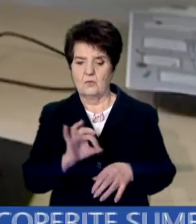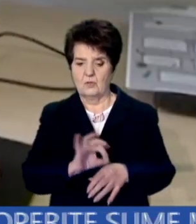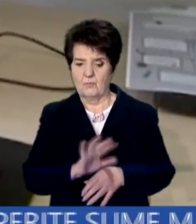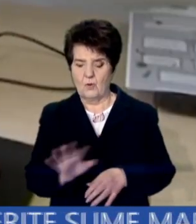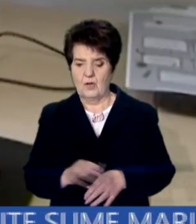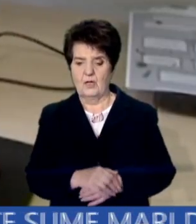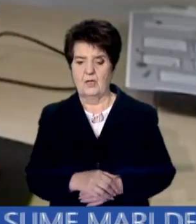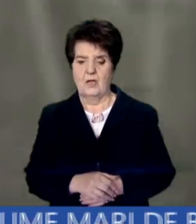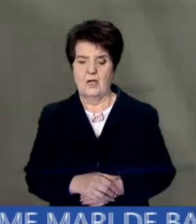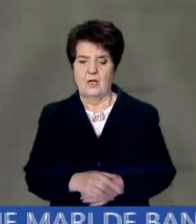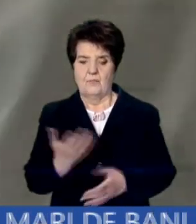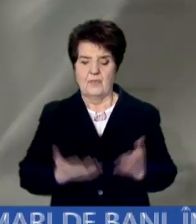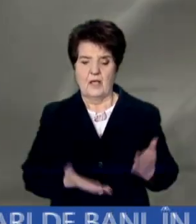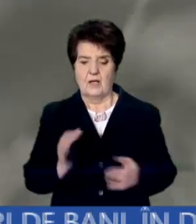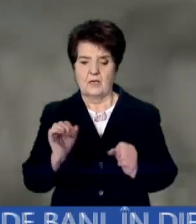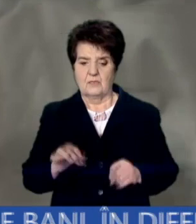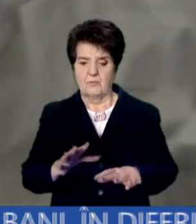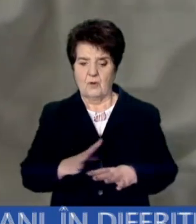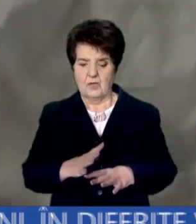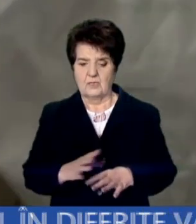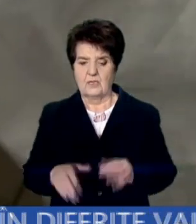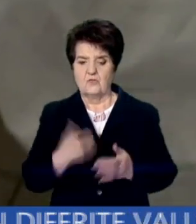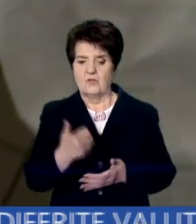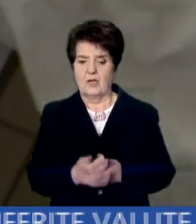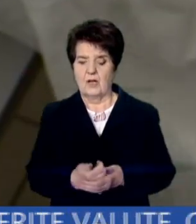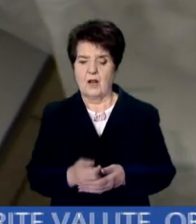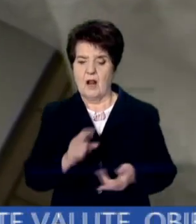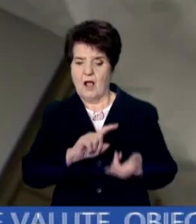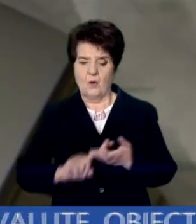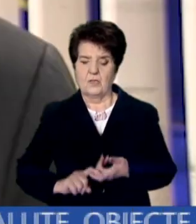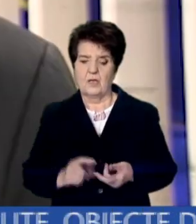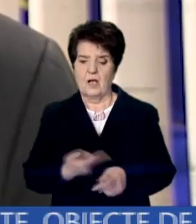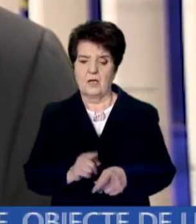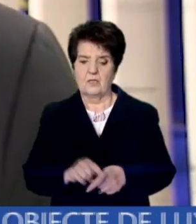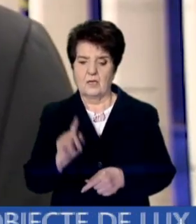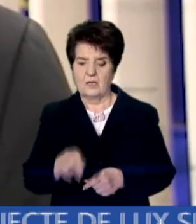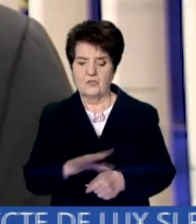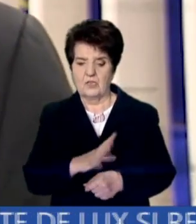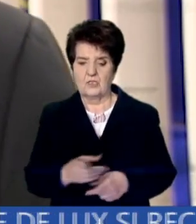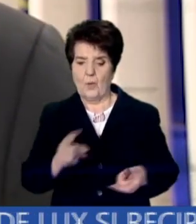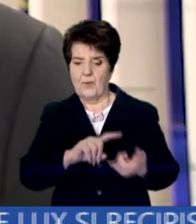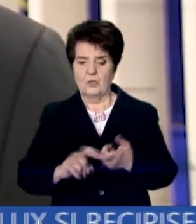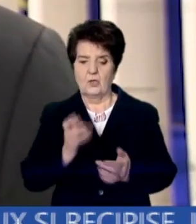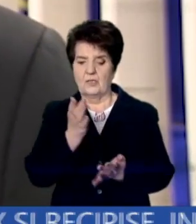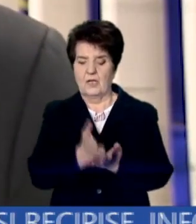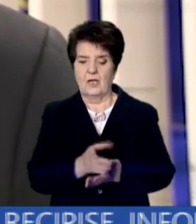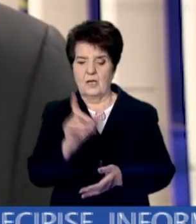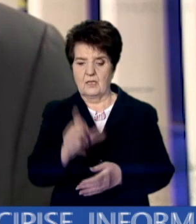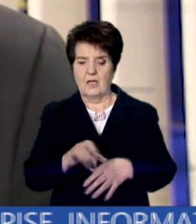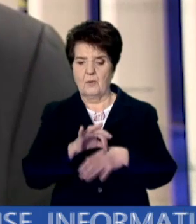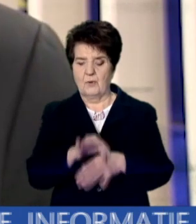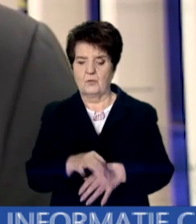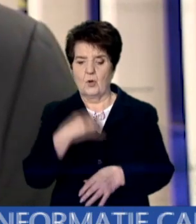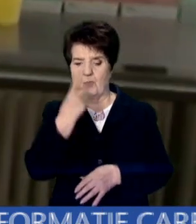să fii foarte atent la contactul sexual, dar și în general la contacte. Ori contaminarea se produce prin contactul direct al purtătorului cu